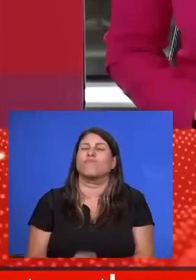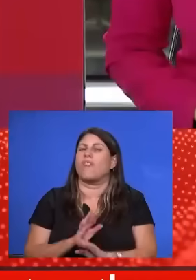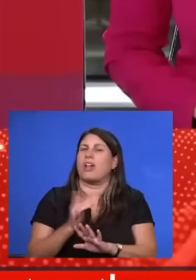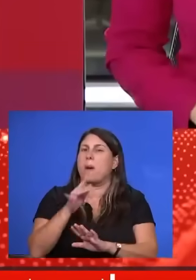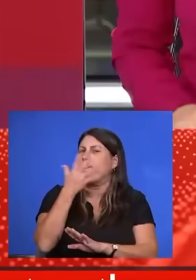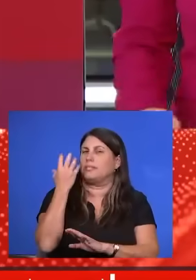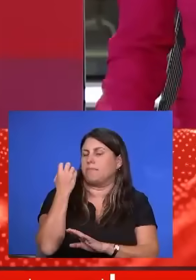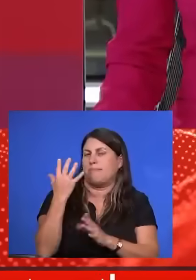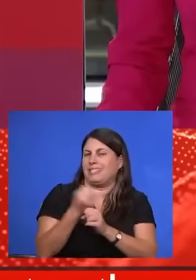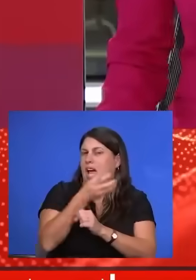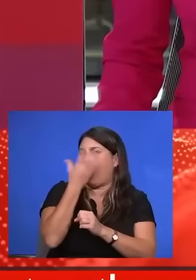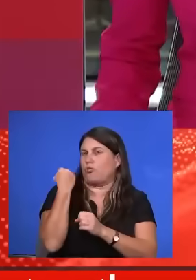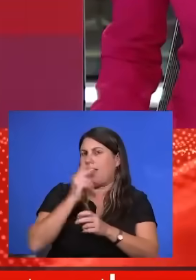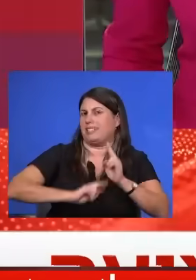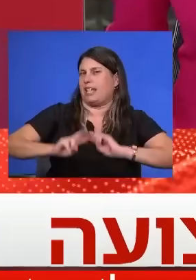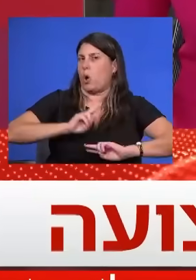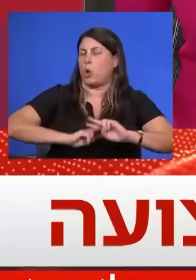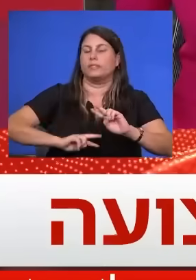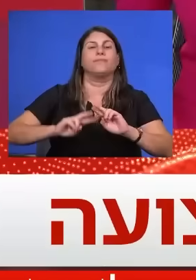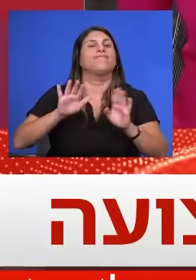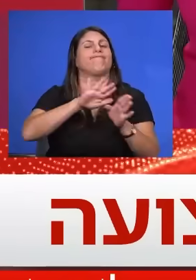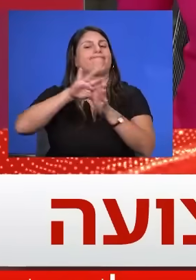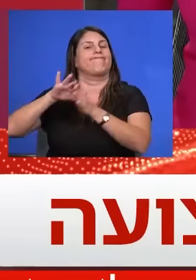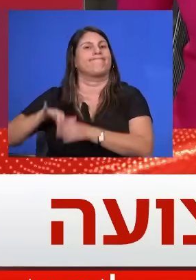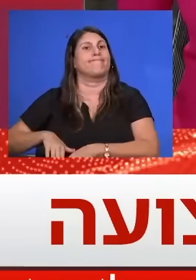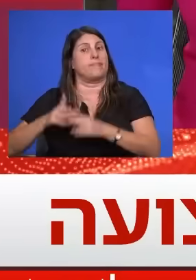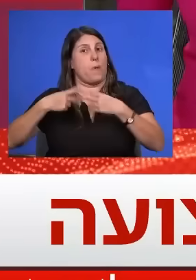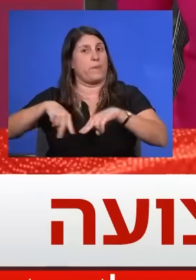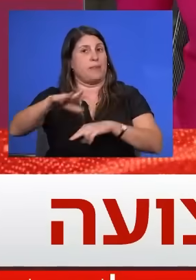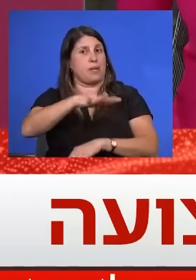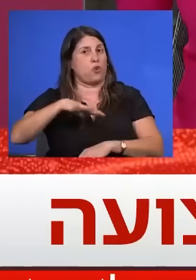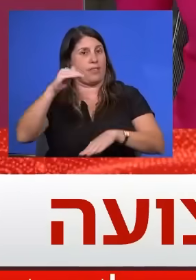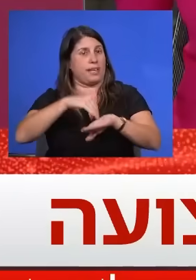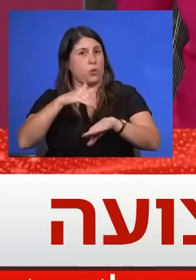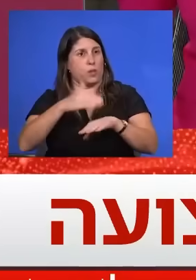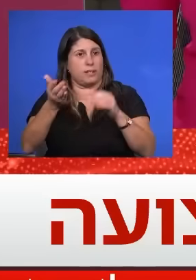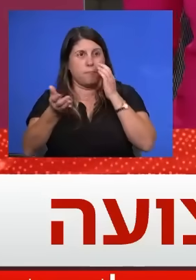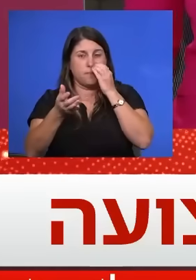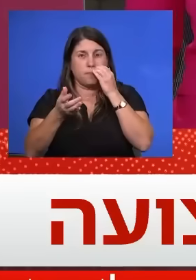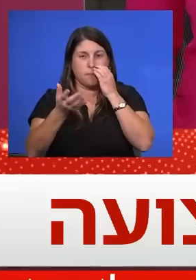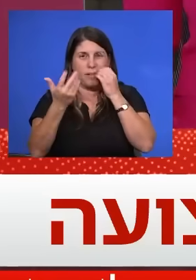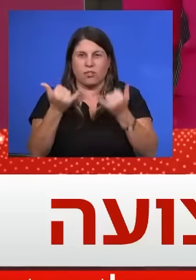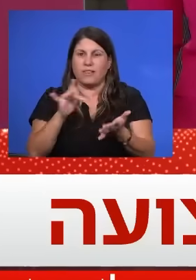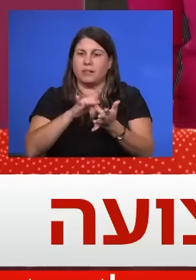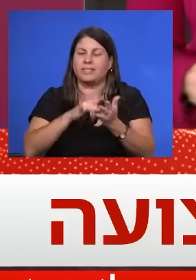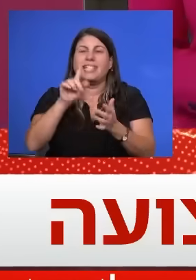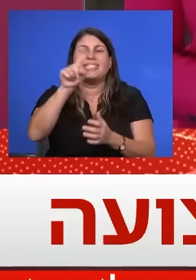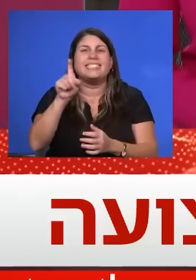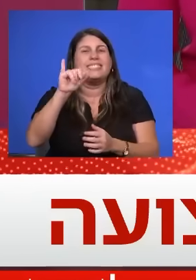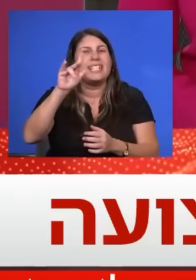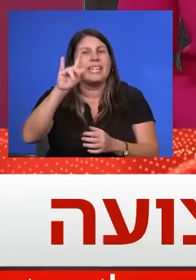להתנתק. חוזרים לשטח לעדכונים עד אז גרינברג, את הערב בזיקים, תקיפות נרחבות ברצועה